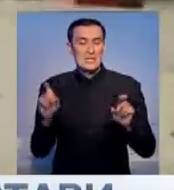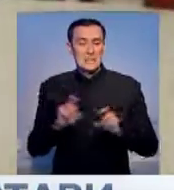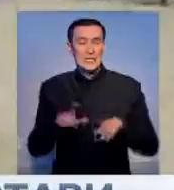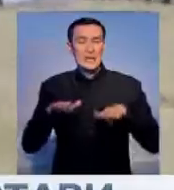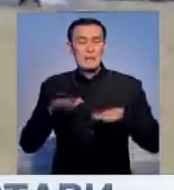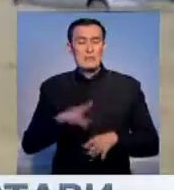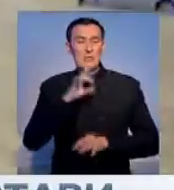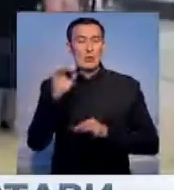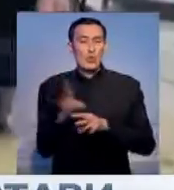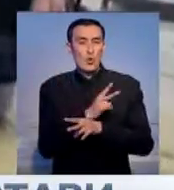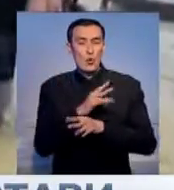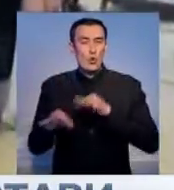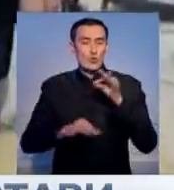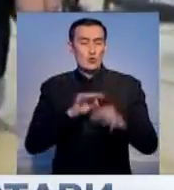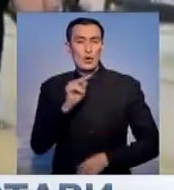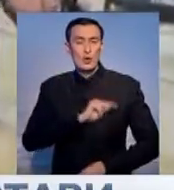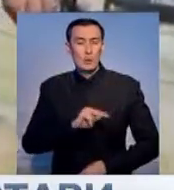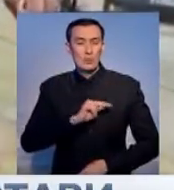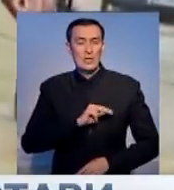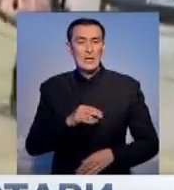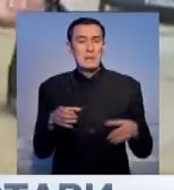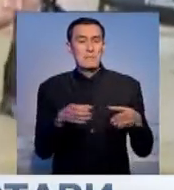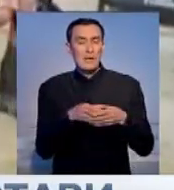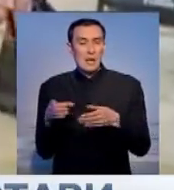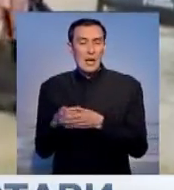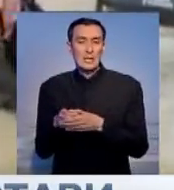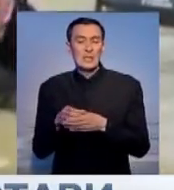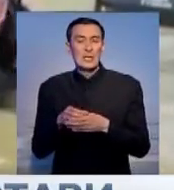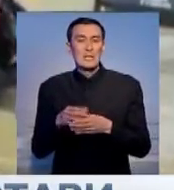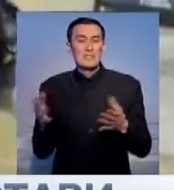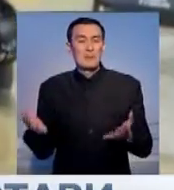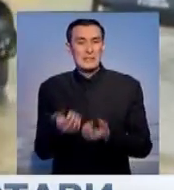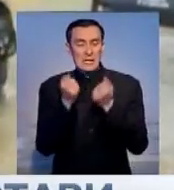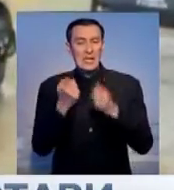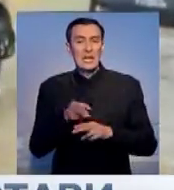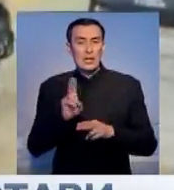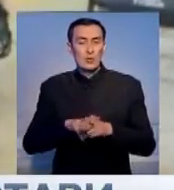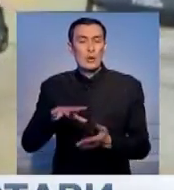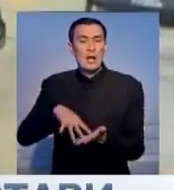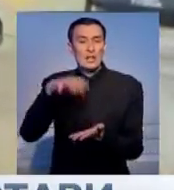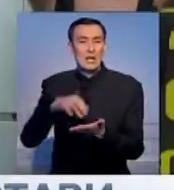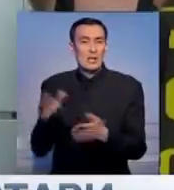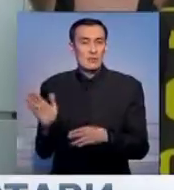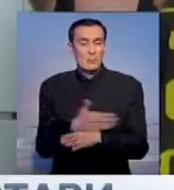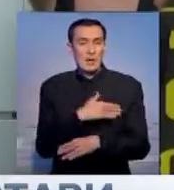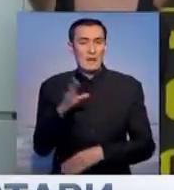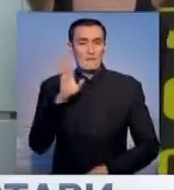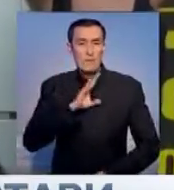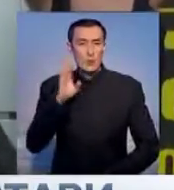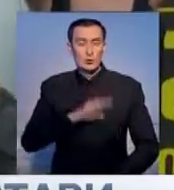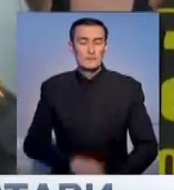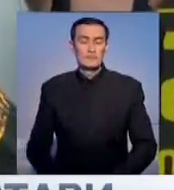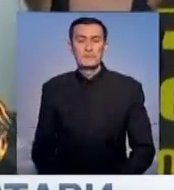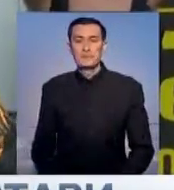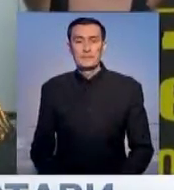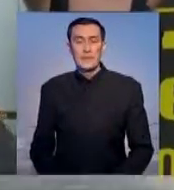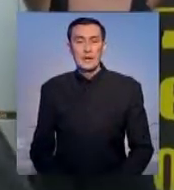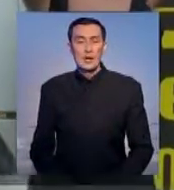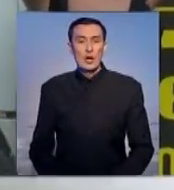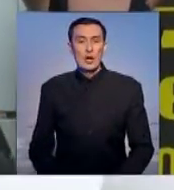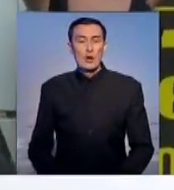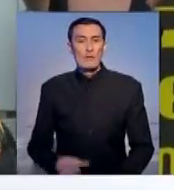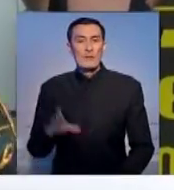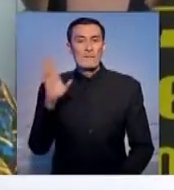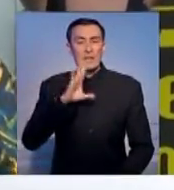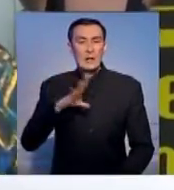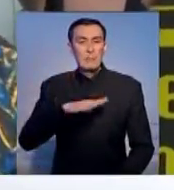месте всю ночь работали десятки бригад спасательных и пожарных служб, которые откачивали воду. Вот посюда